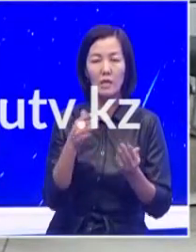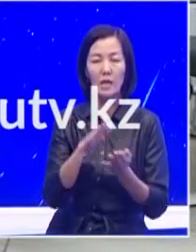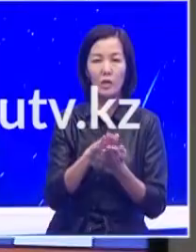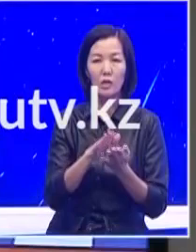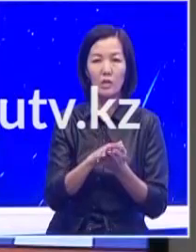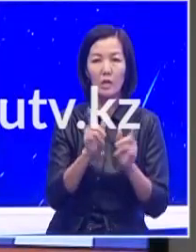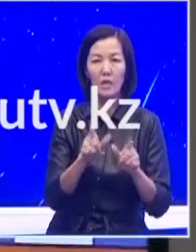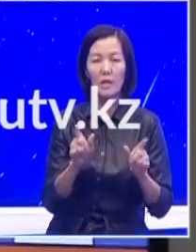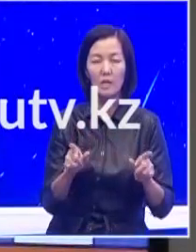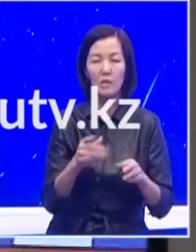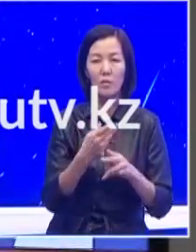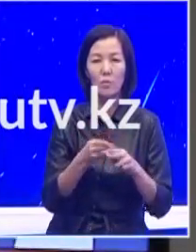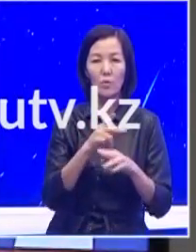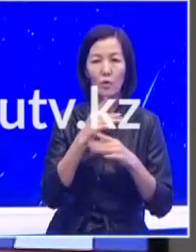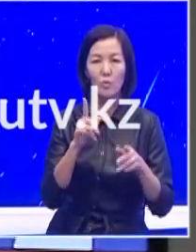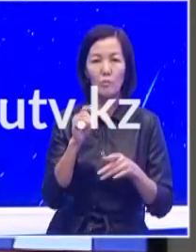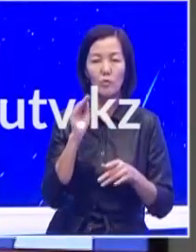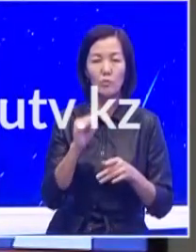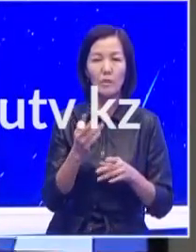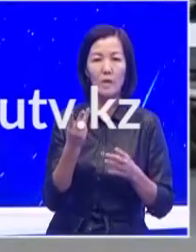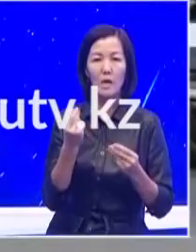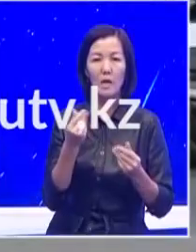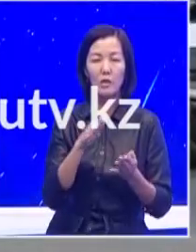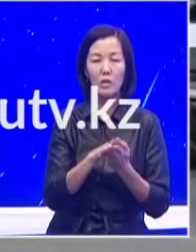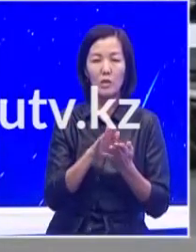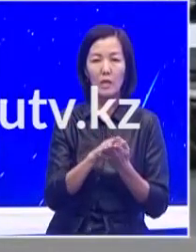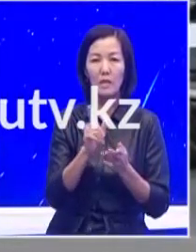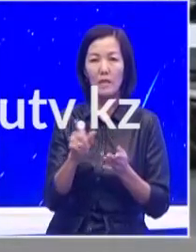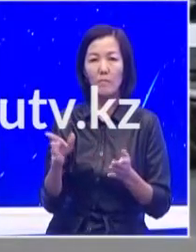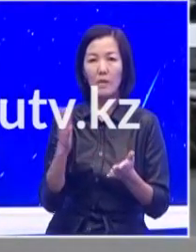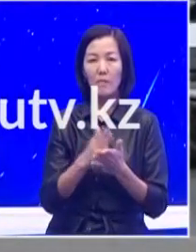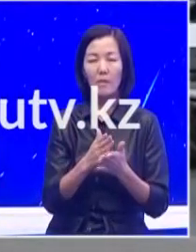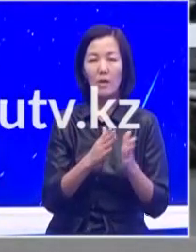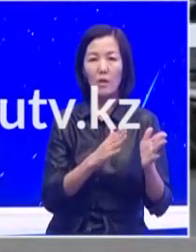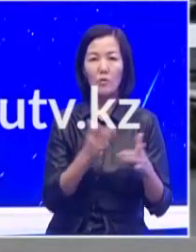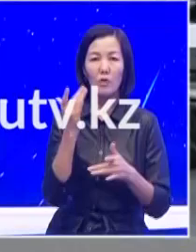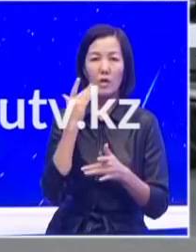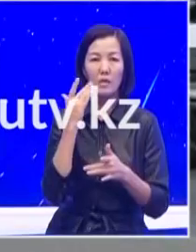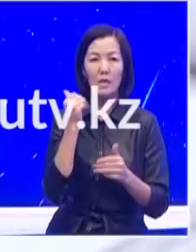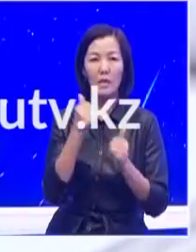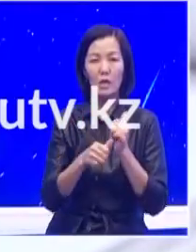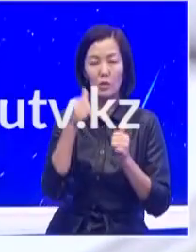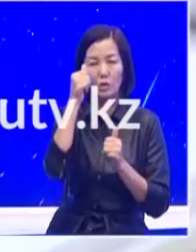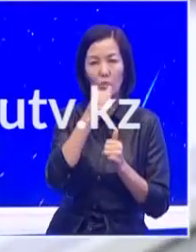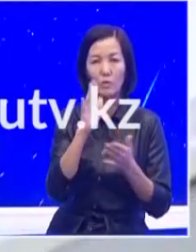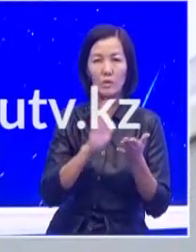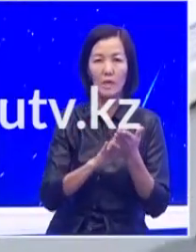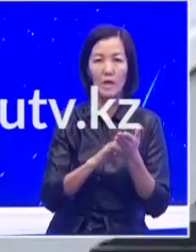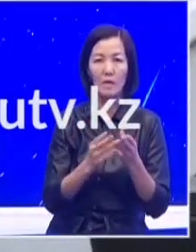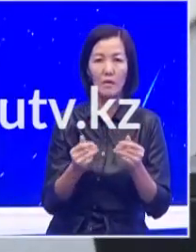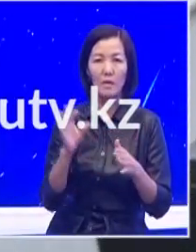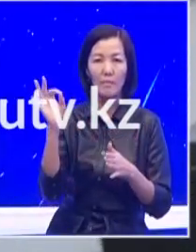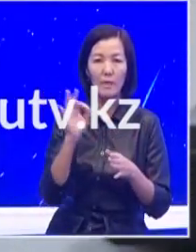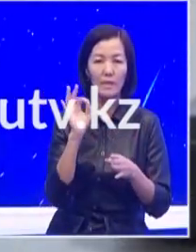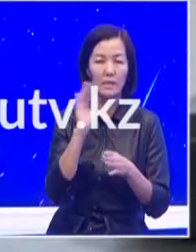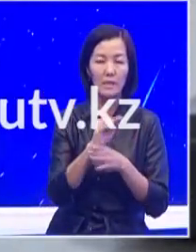ғана Алматы облысында олардың саны 100 мыңға жуықтаған. Айта кетейік, банктың тұрақты тұтынушыларына жыл сайын мемлекеттік сыйақы төленеді.